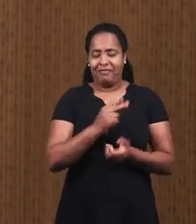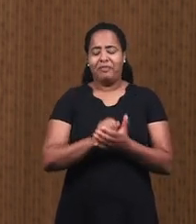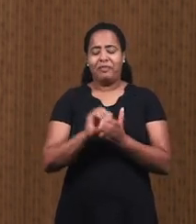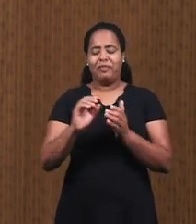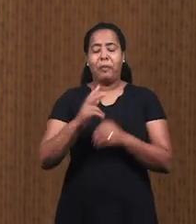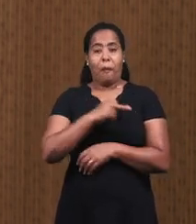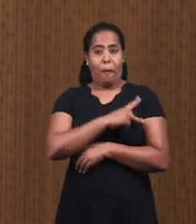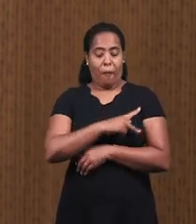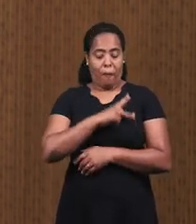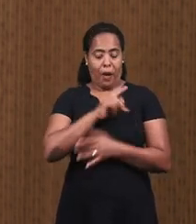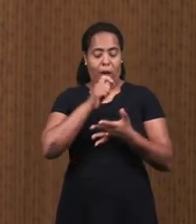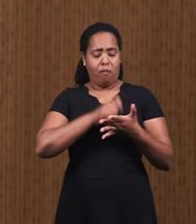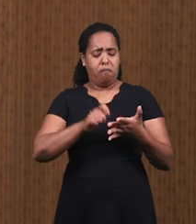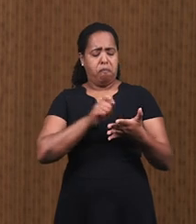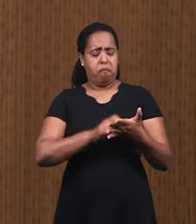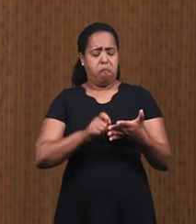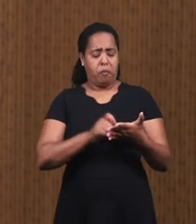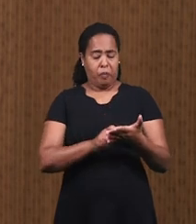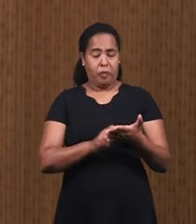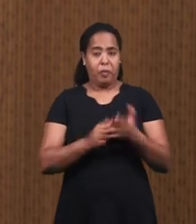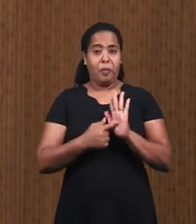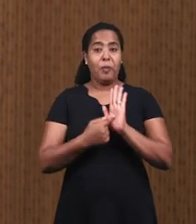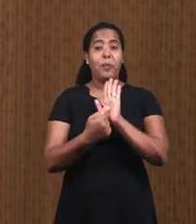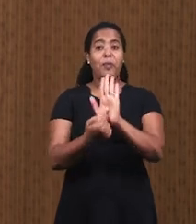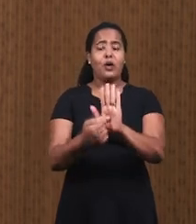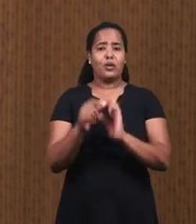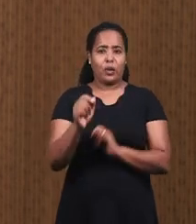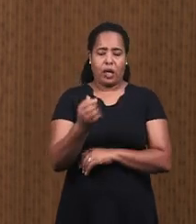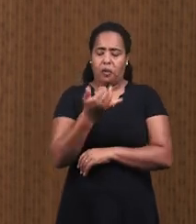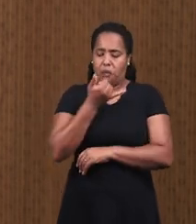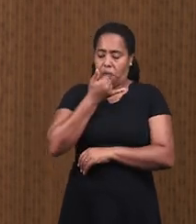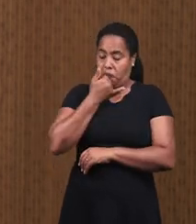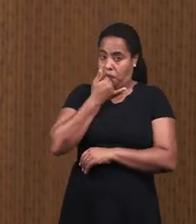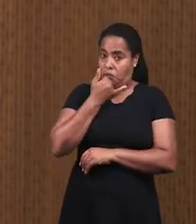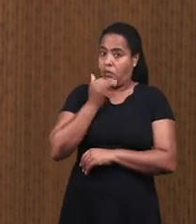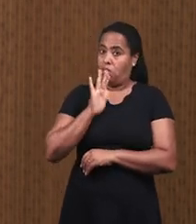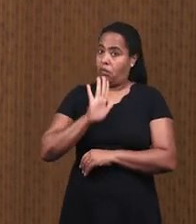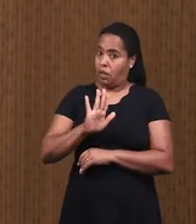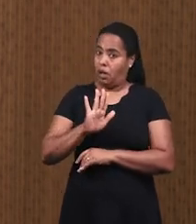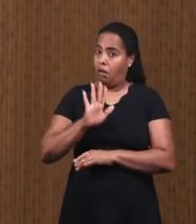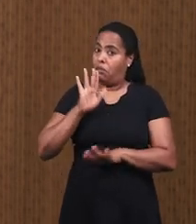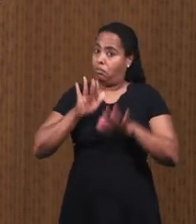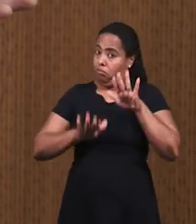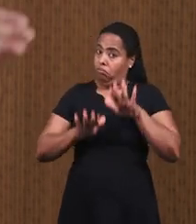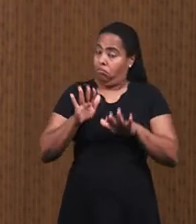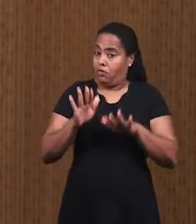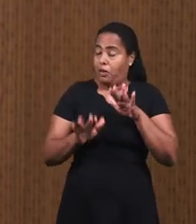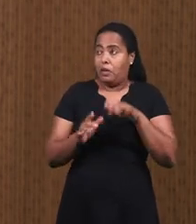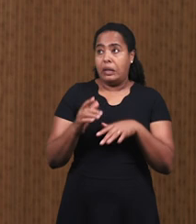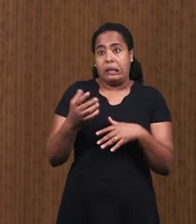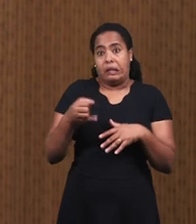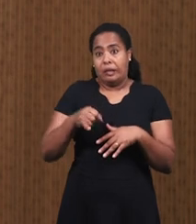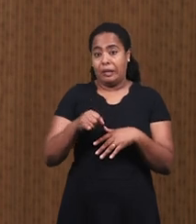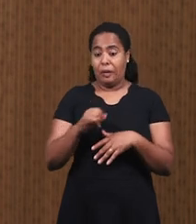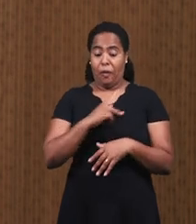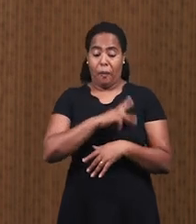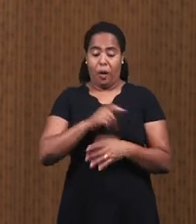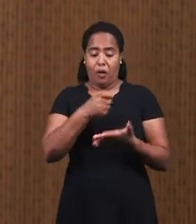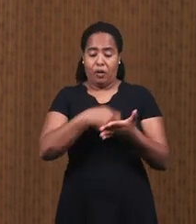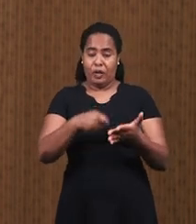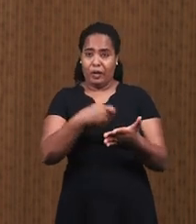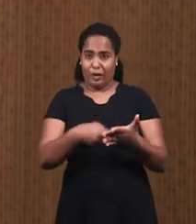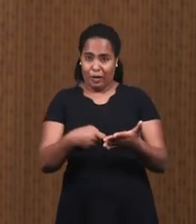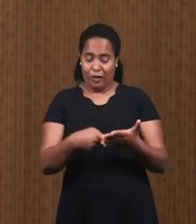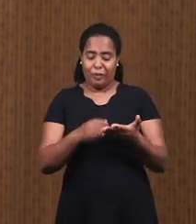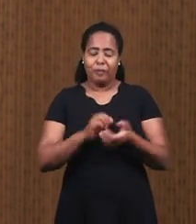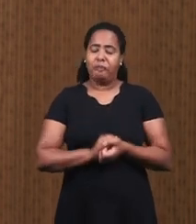plusieurs disent qu'a été l'apôtre Paul l'écrivain, mais Paul dit que la parole, pardonnez-moi, donc c'est Paul